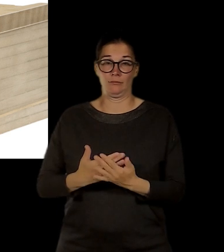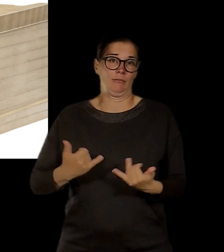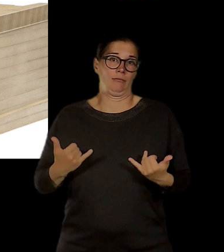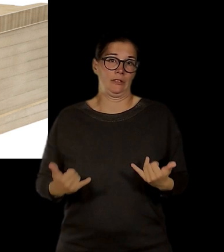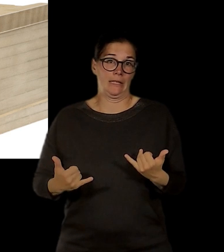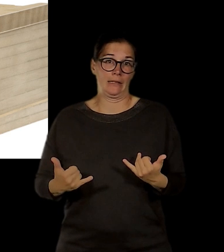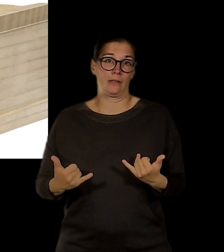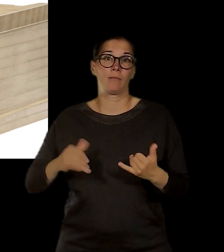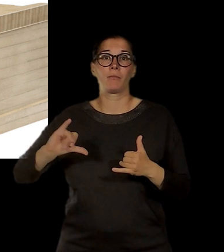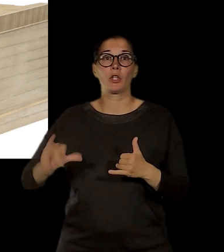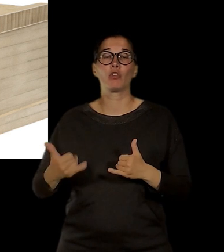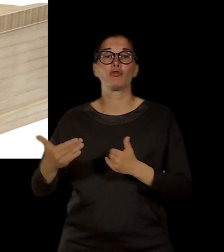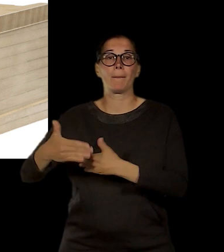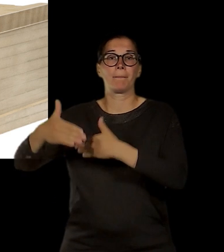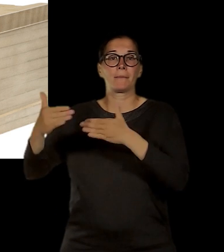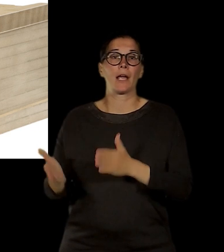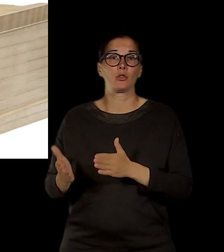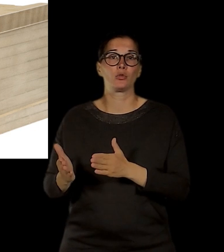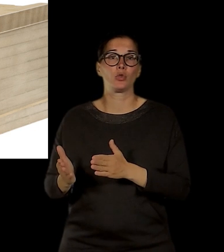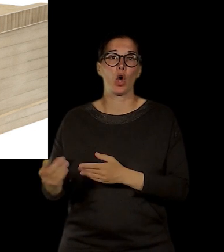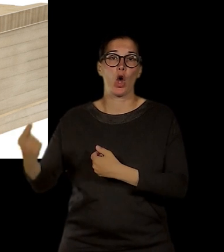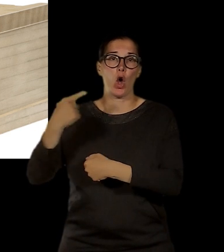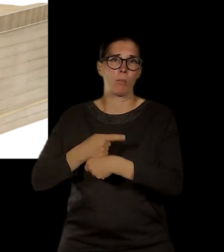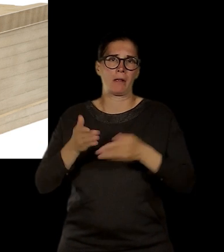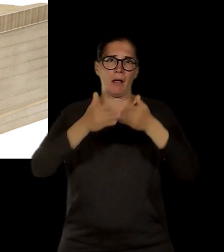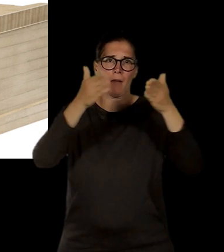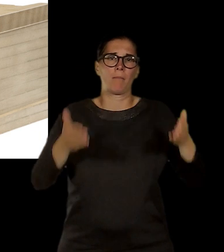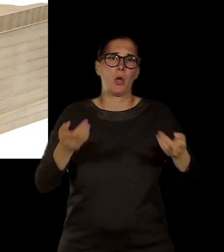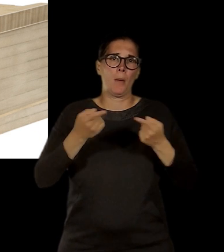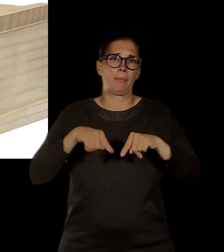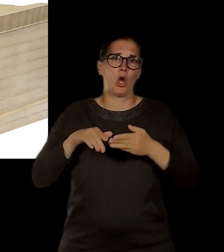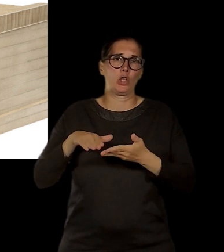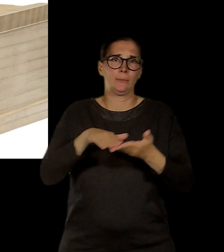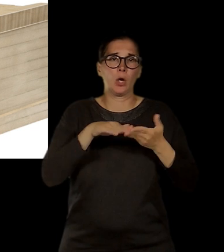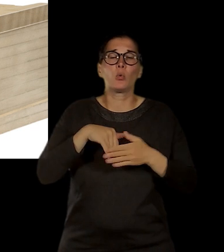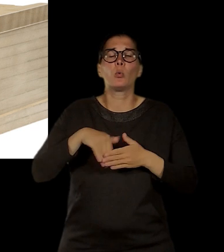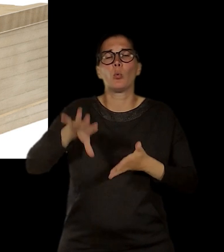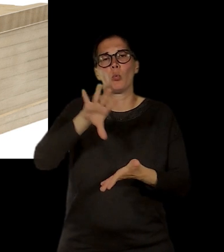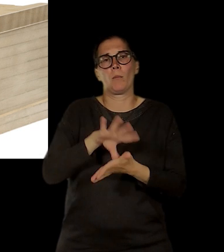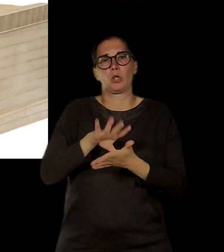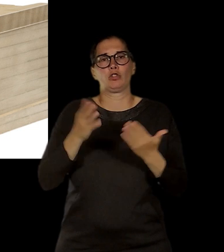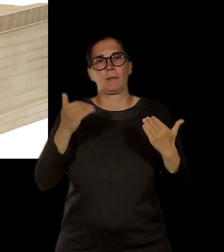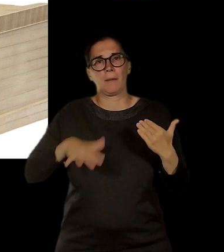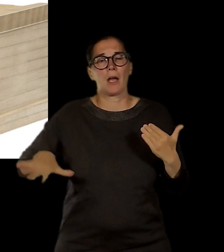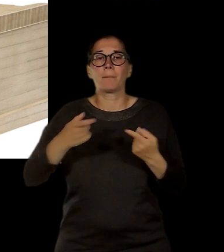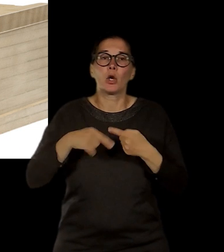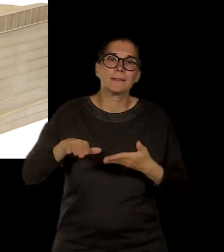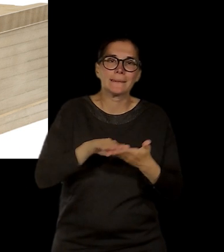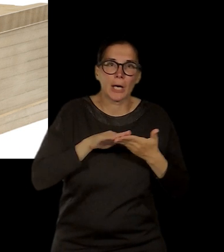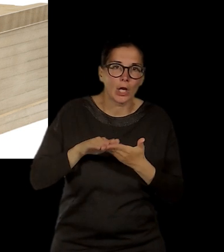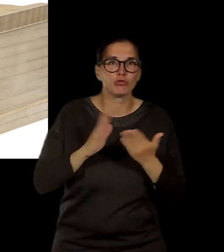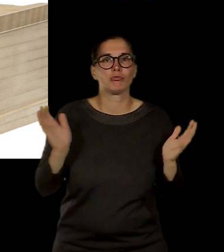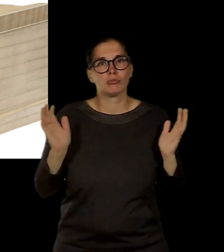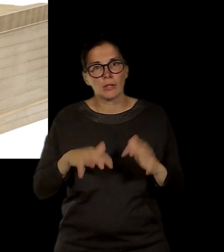město doobjednalo ještě společenský pavilon jako v centru toho parku, kde vlastně se má